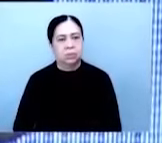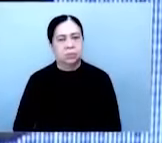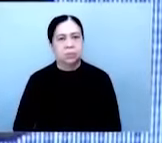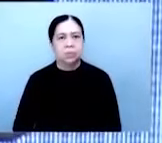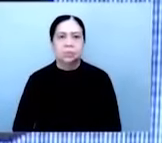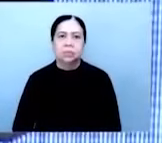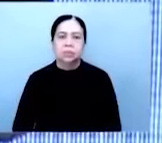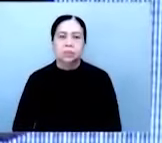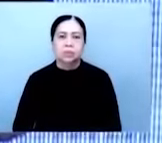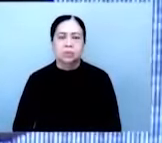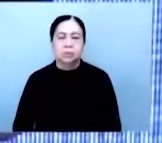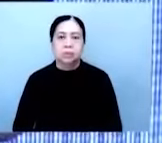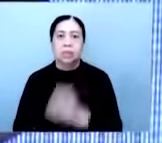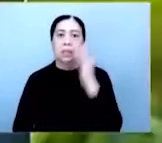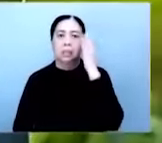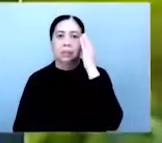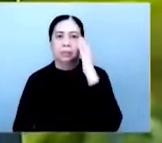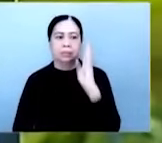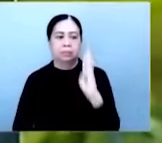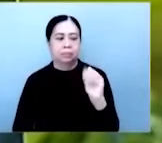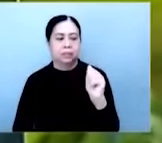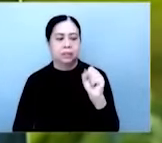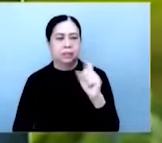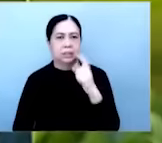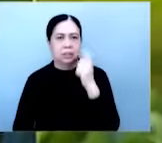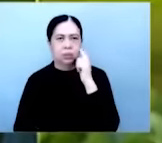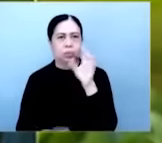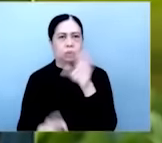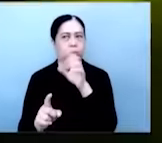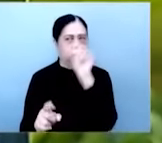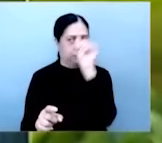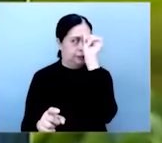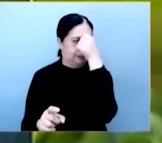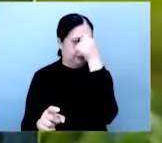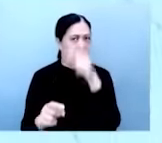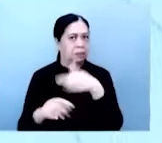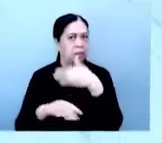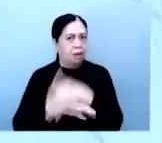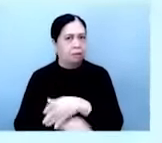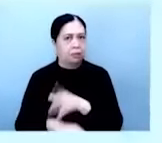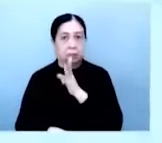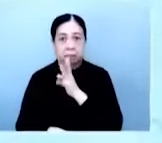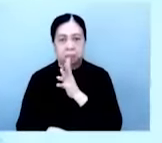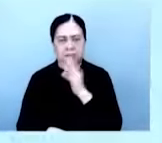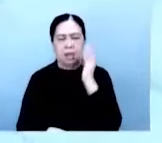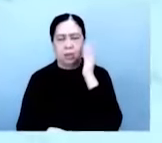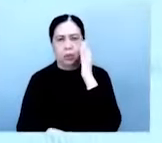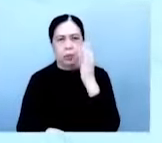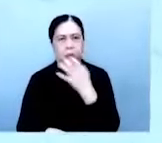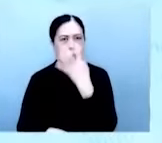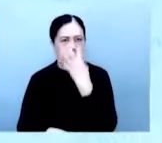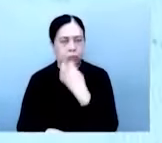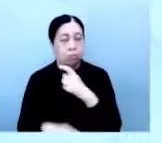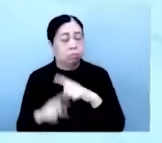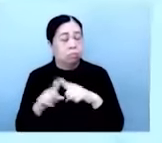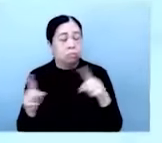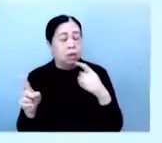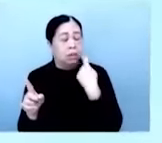Alam daw ni Baste na pag-iinitan siya pagkatapos na mahang niyang mga pahayag, Jess Nikki, pero giit niya